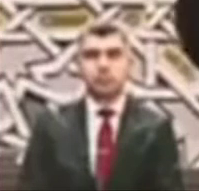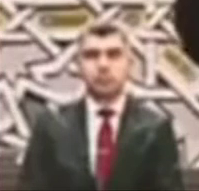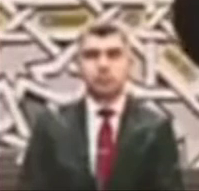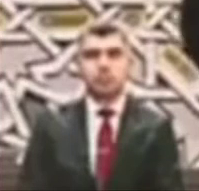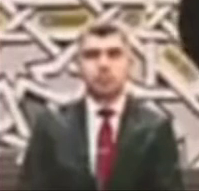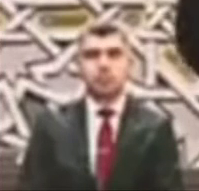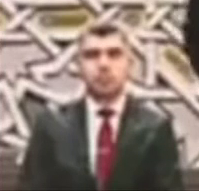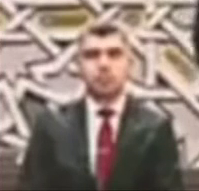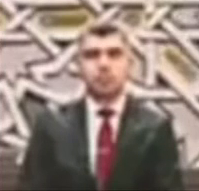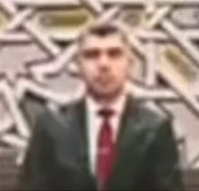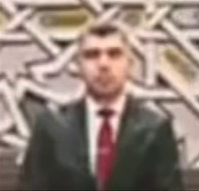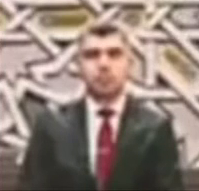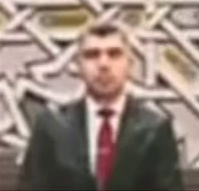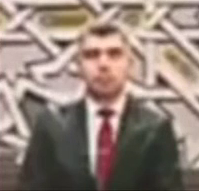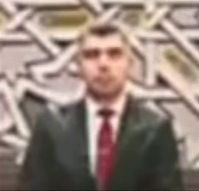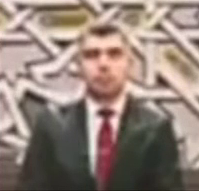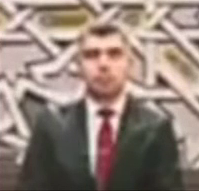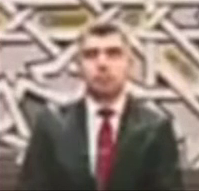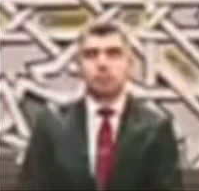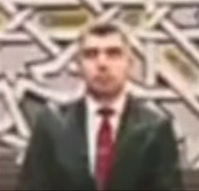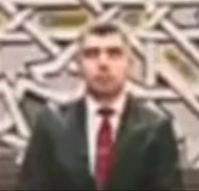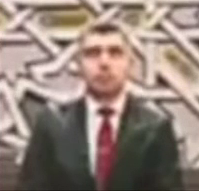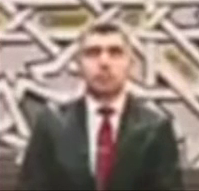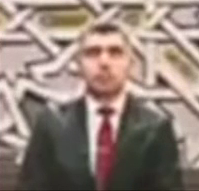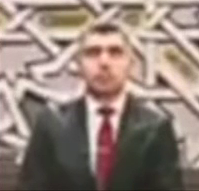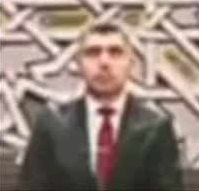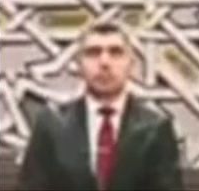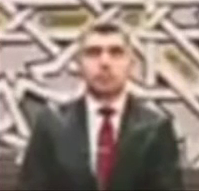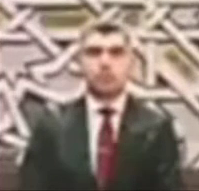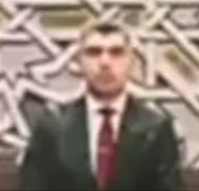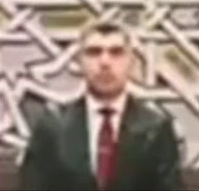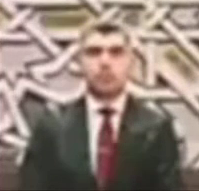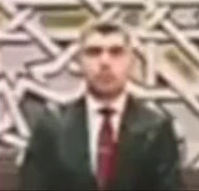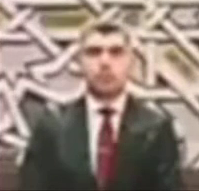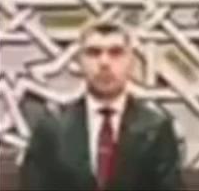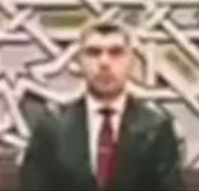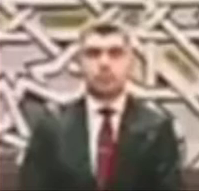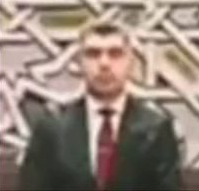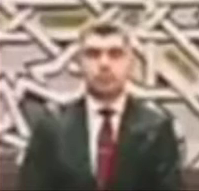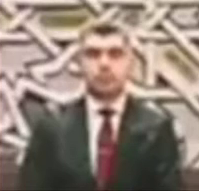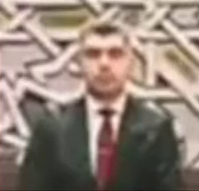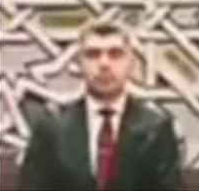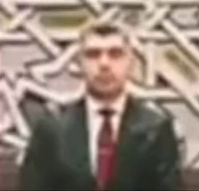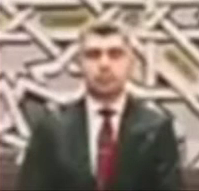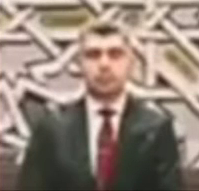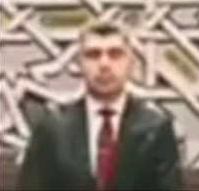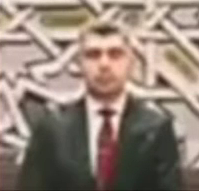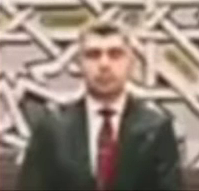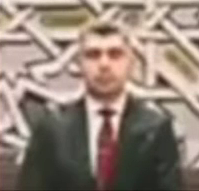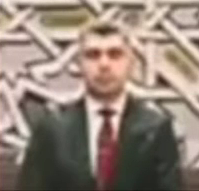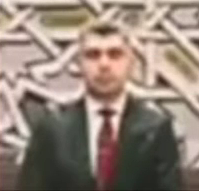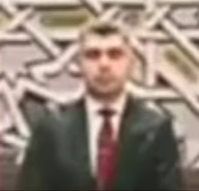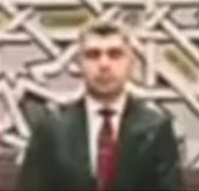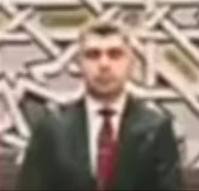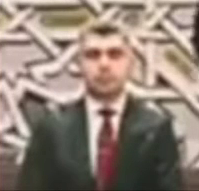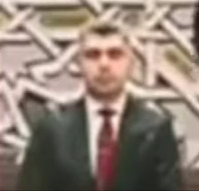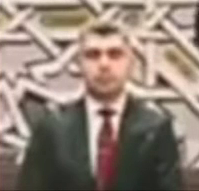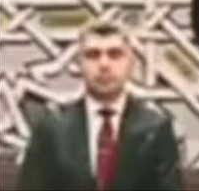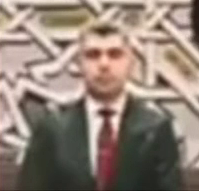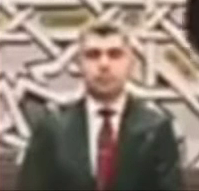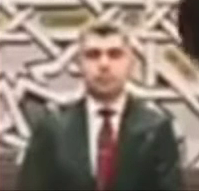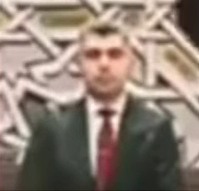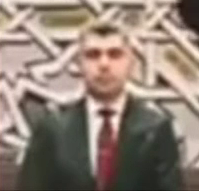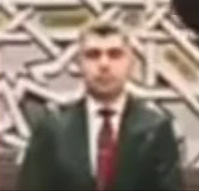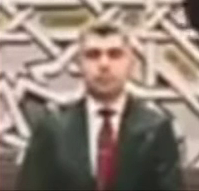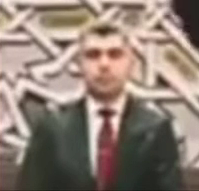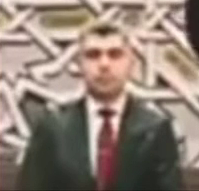لا دابا شوف راه قلتها قبيله. راه قلت لك ارتفاع الصوت دليل على ضعف الحجه.